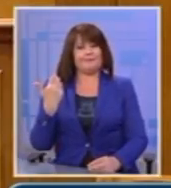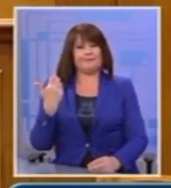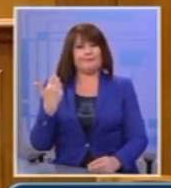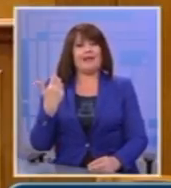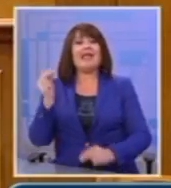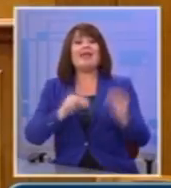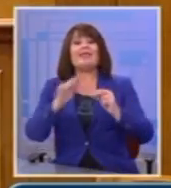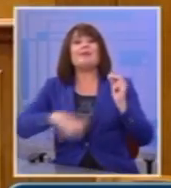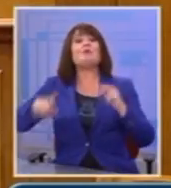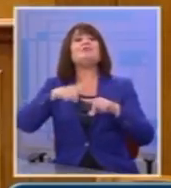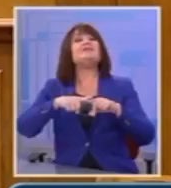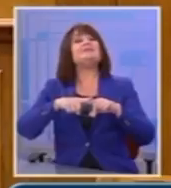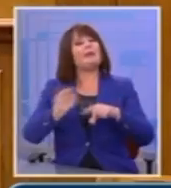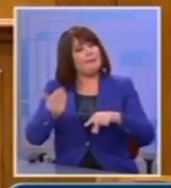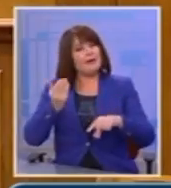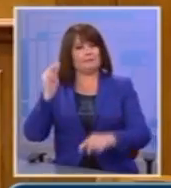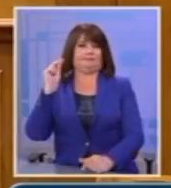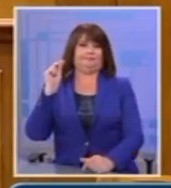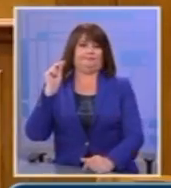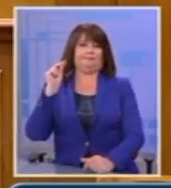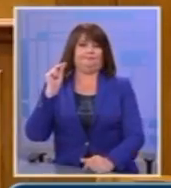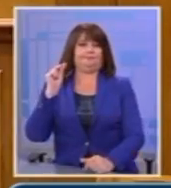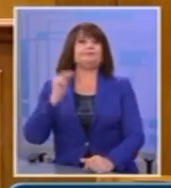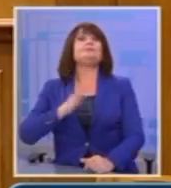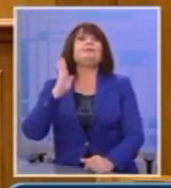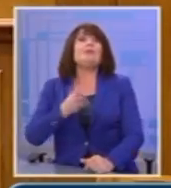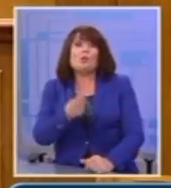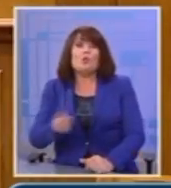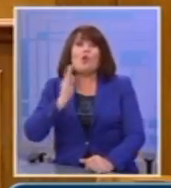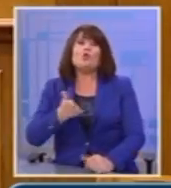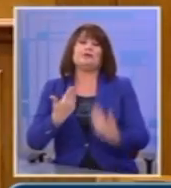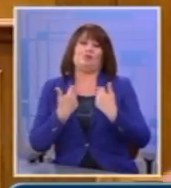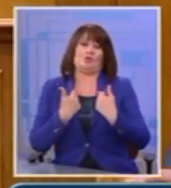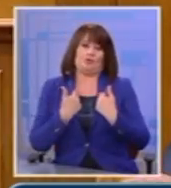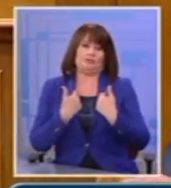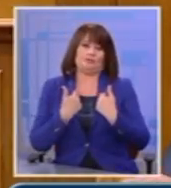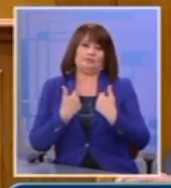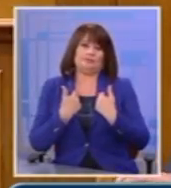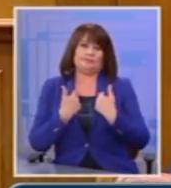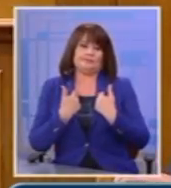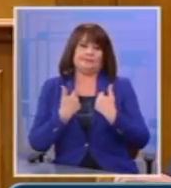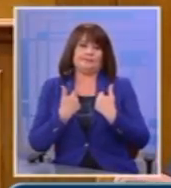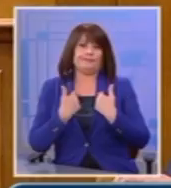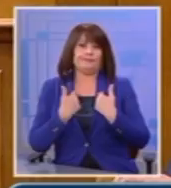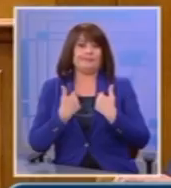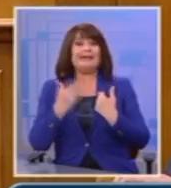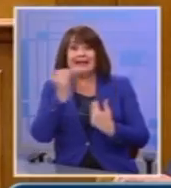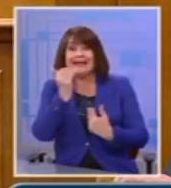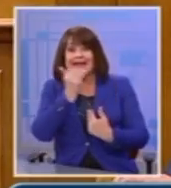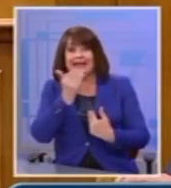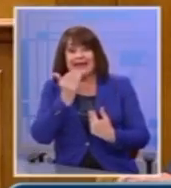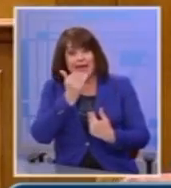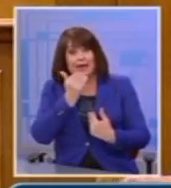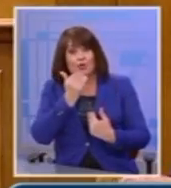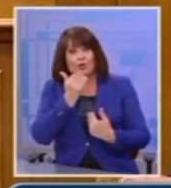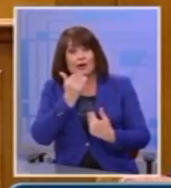πριν από το δημοψήφισμα να κάνω ό,τι περνά από το χέρι μου για να φέρω το συντομότερο δυνατό,